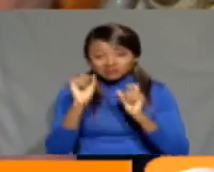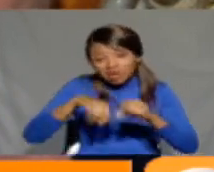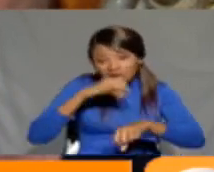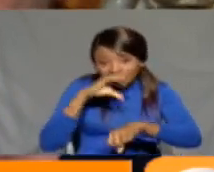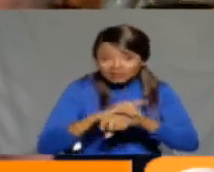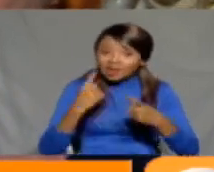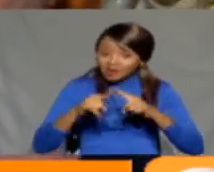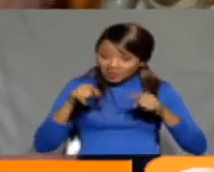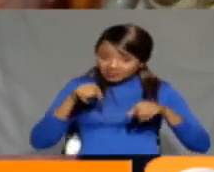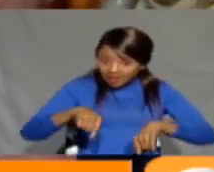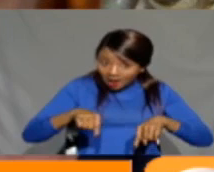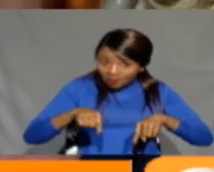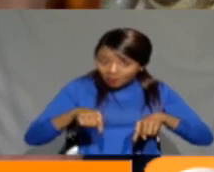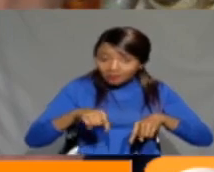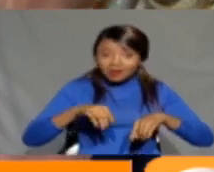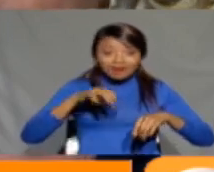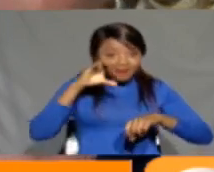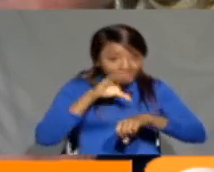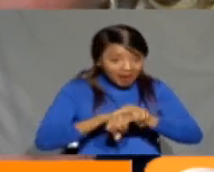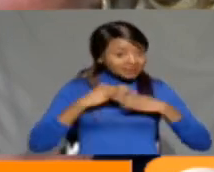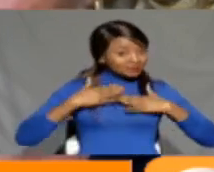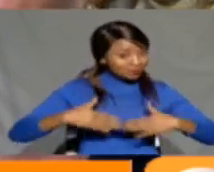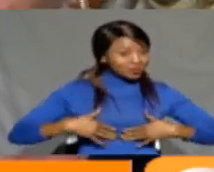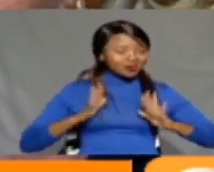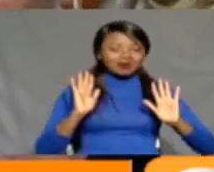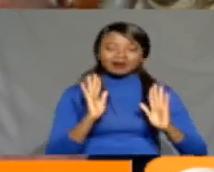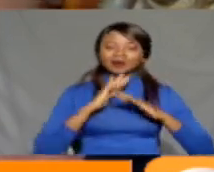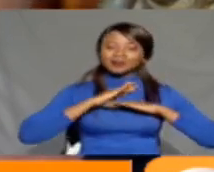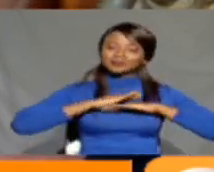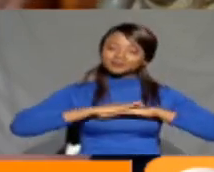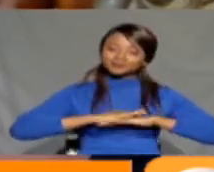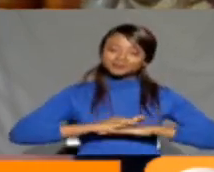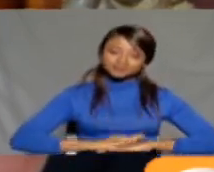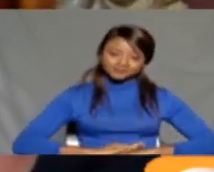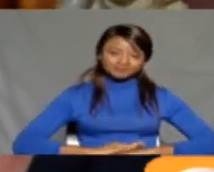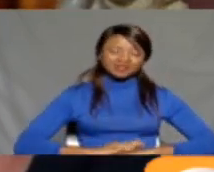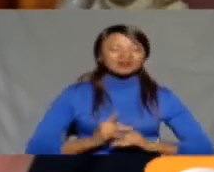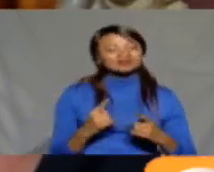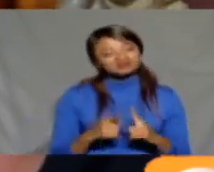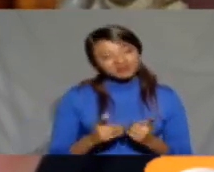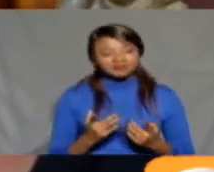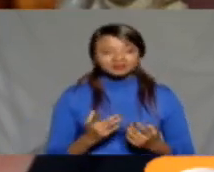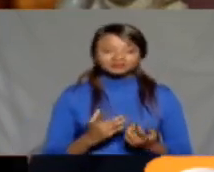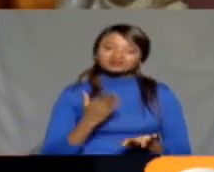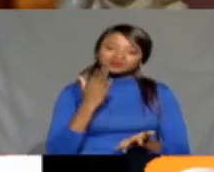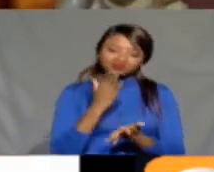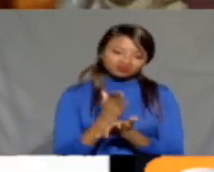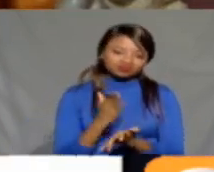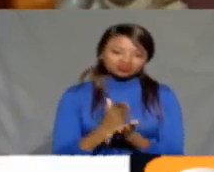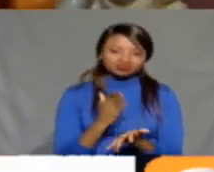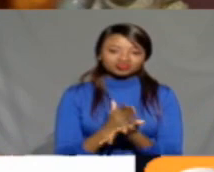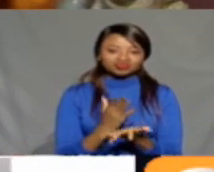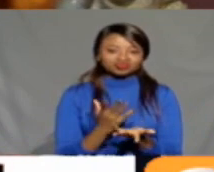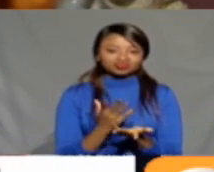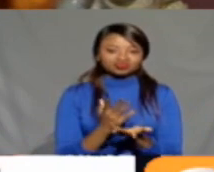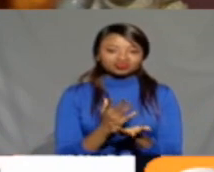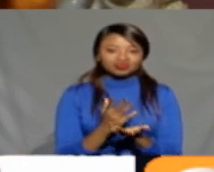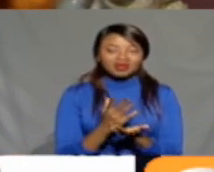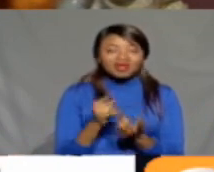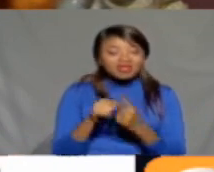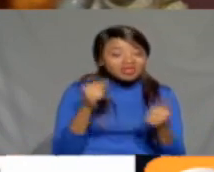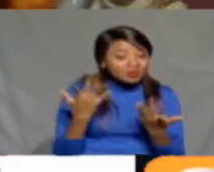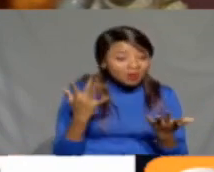So this is great as far as you can speak about that, but yes, of course. And then at his own